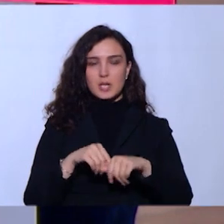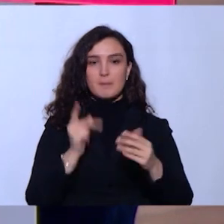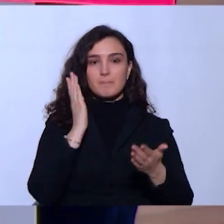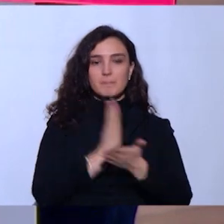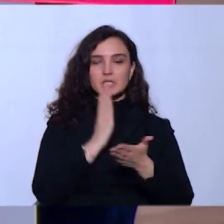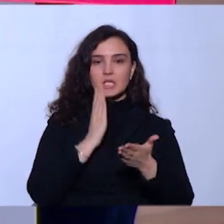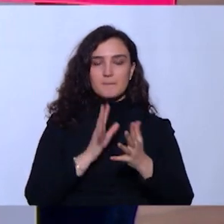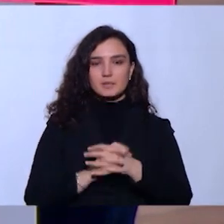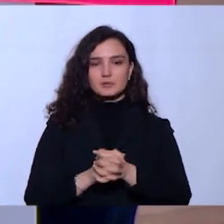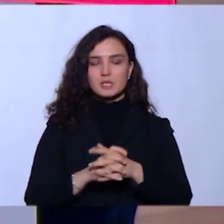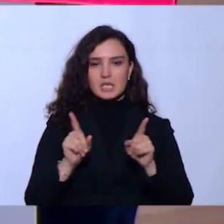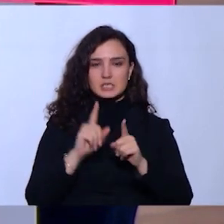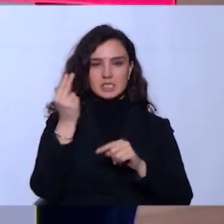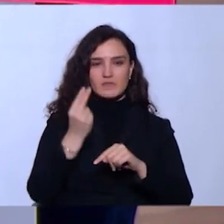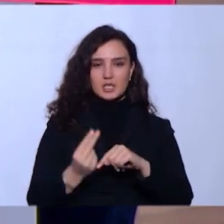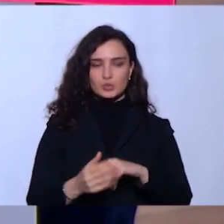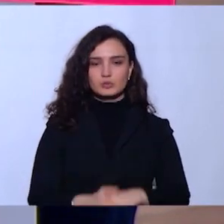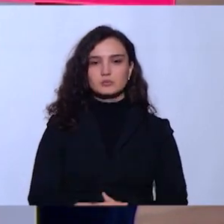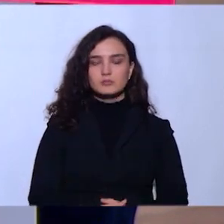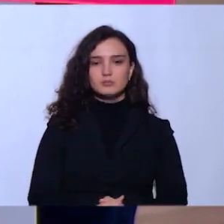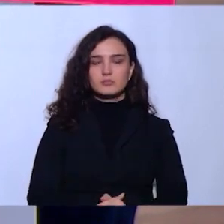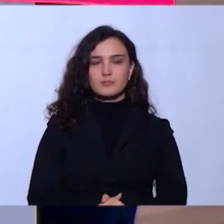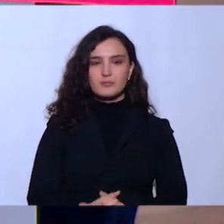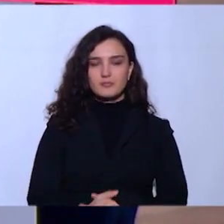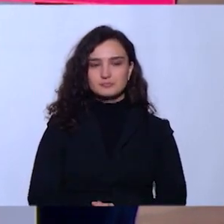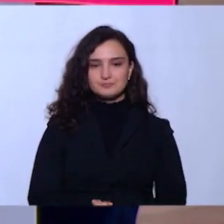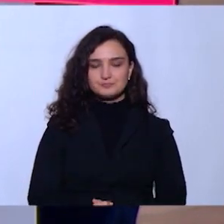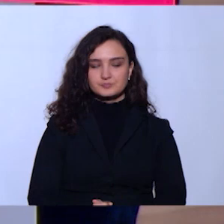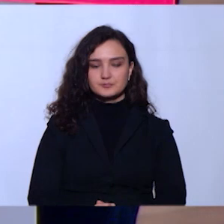პირდაპირ აი ესე დავხატოთ.